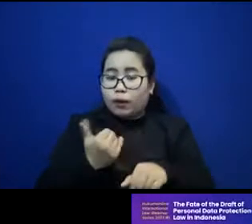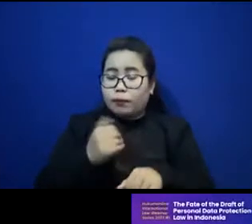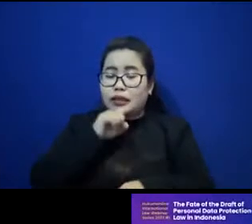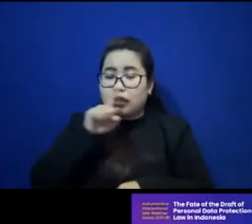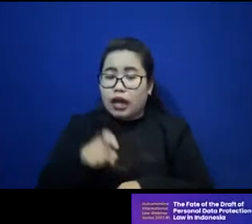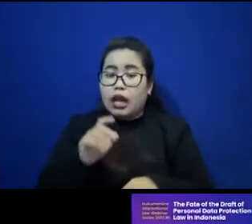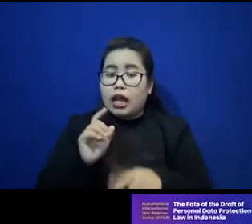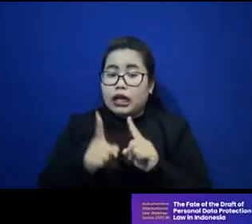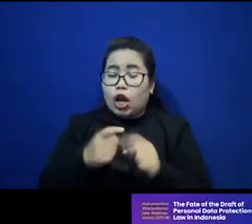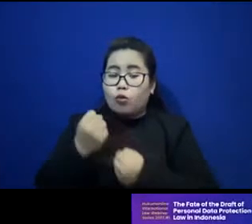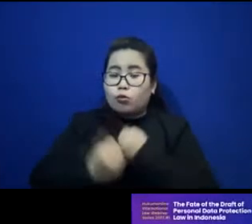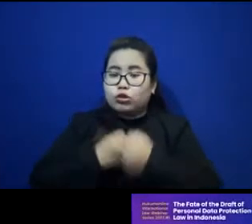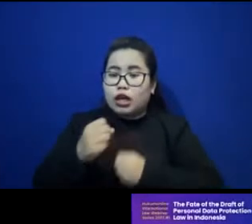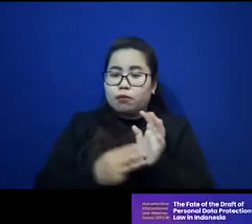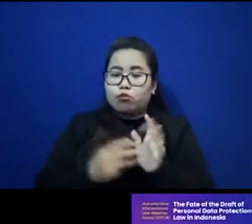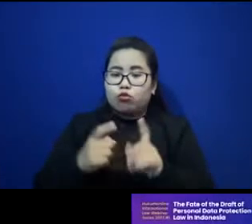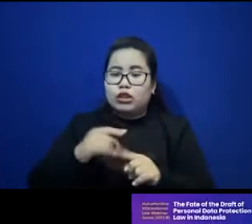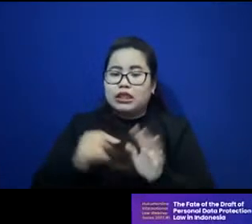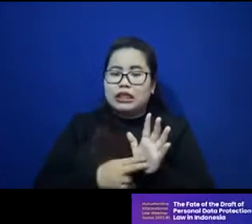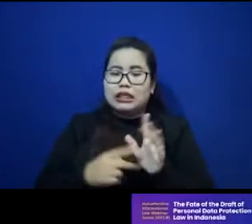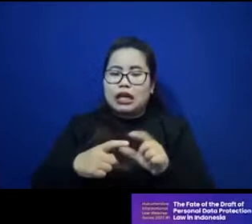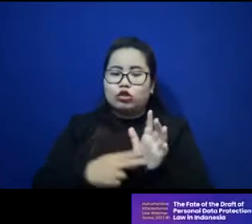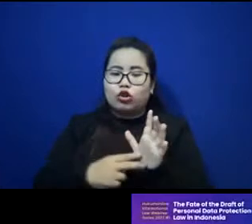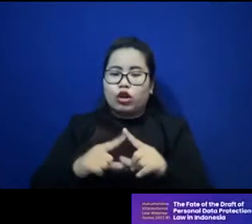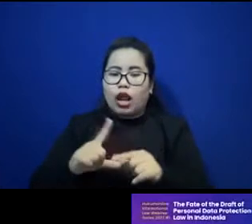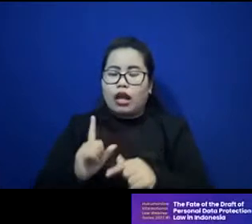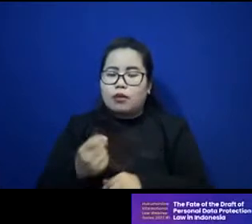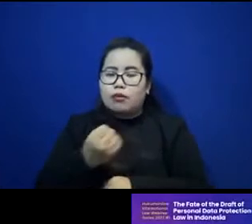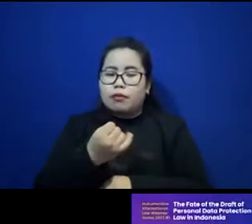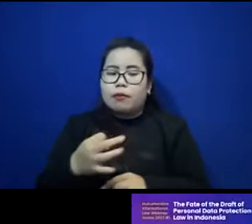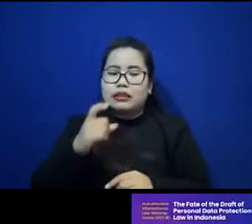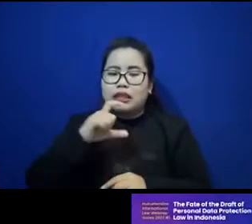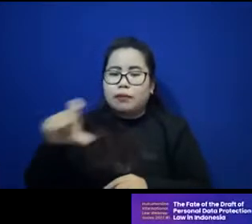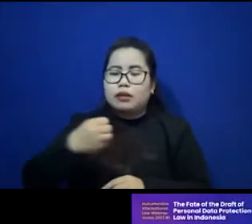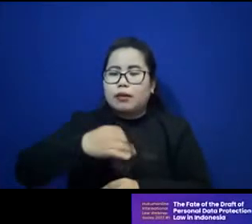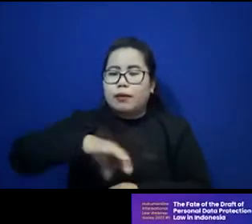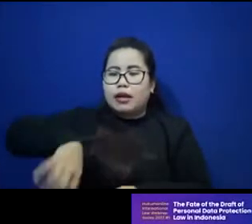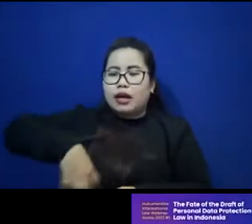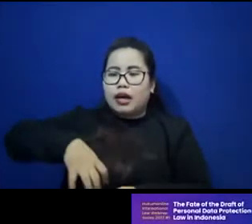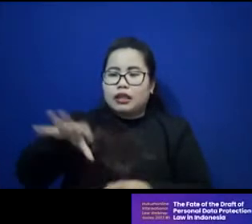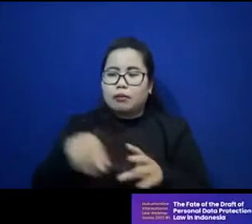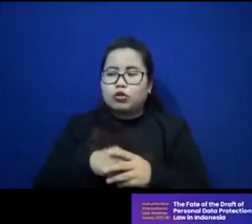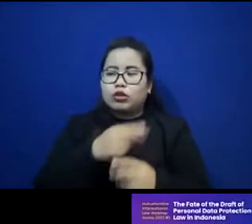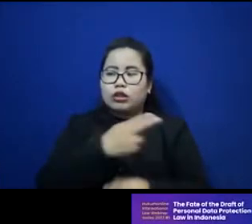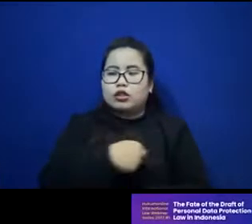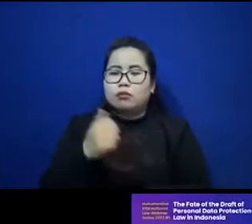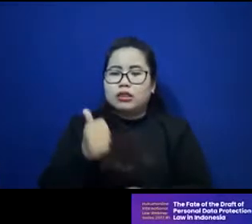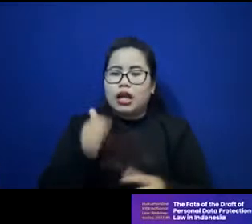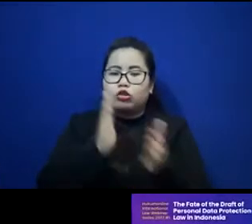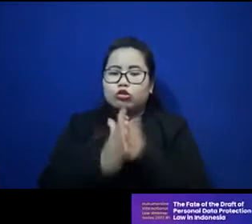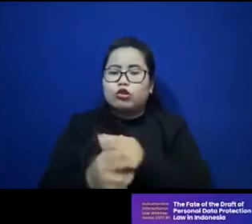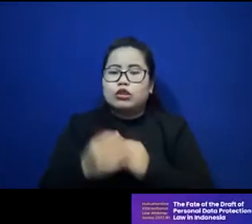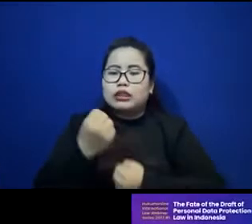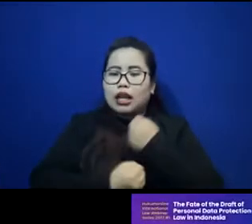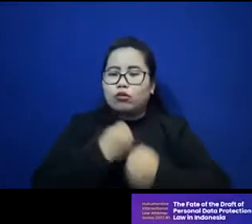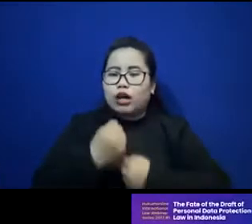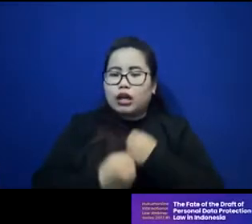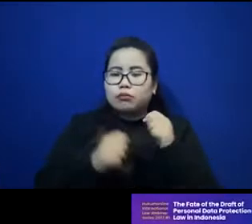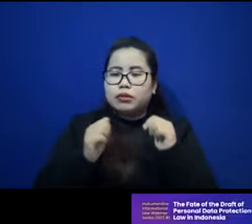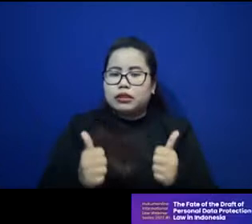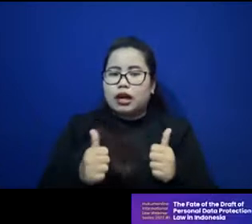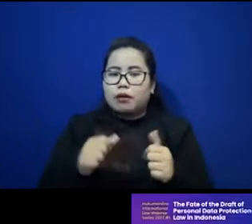multinasional yang memiliki branchez atau beberapa cabang di beberapa negara termasuk Indonesia bisa otomatis kita terapkan